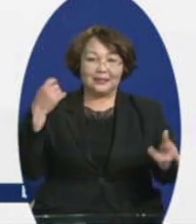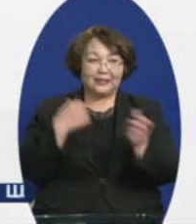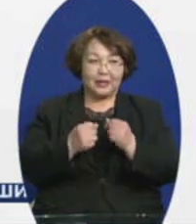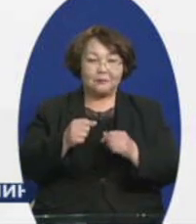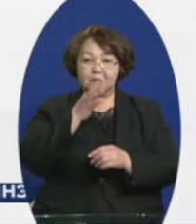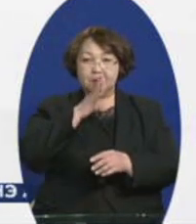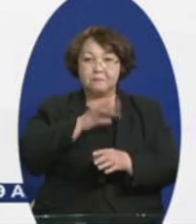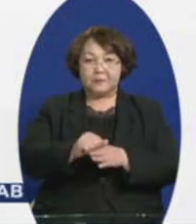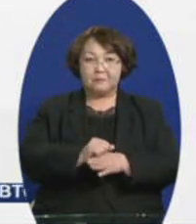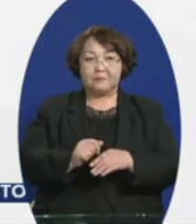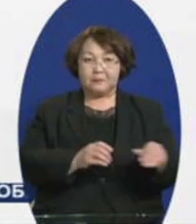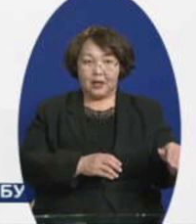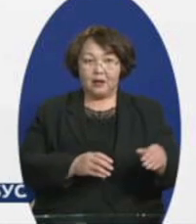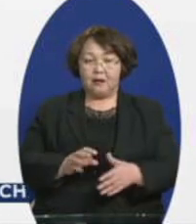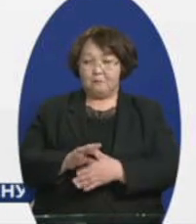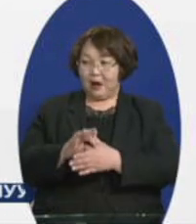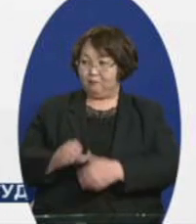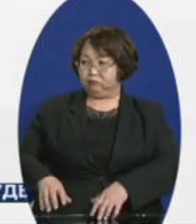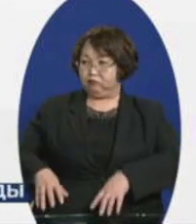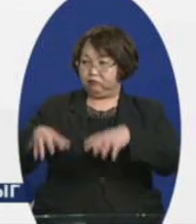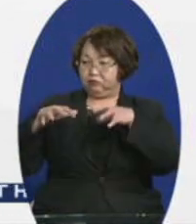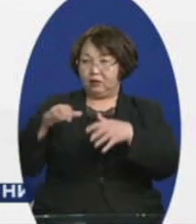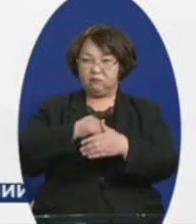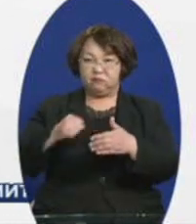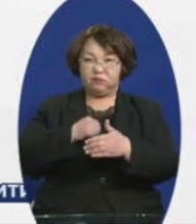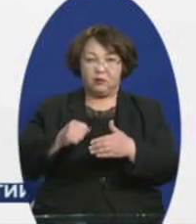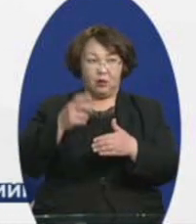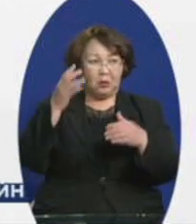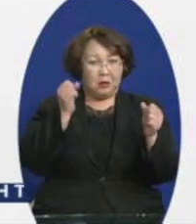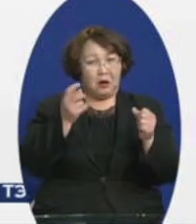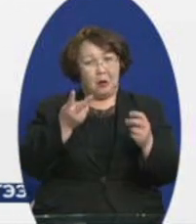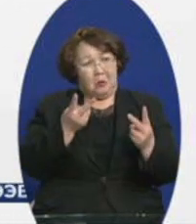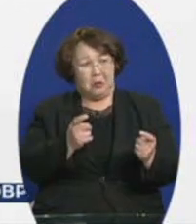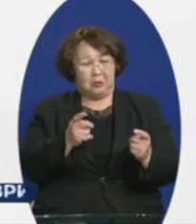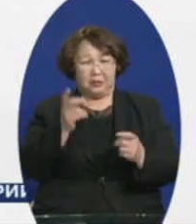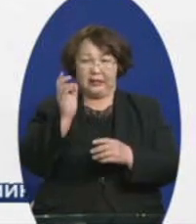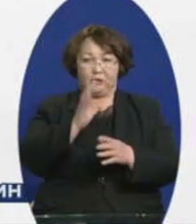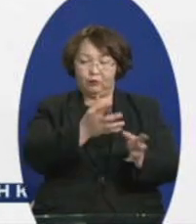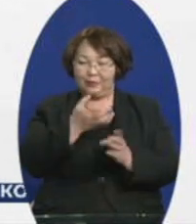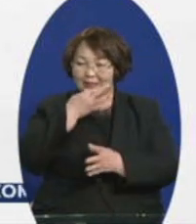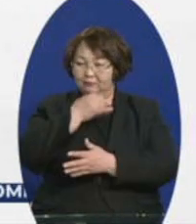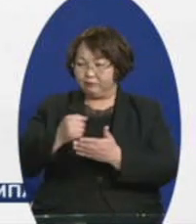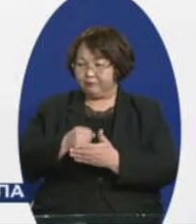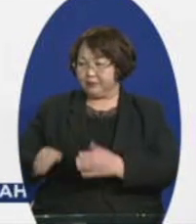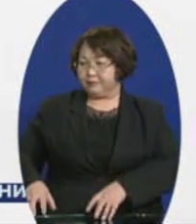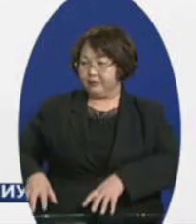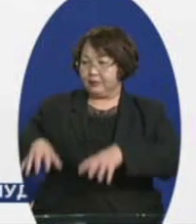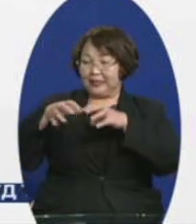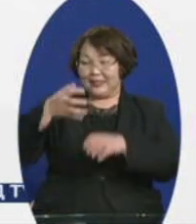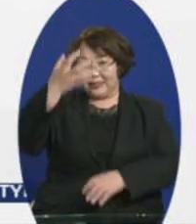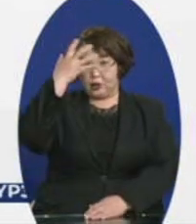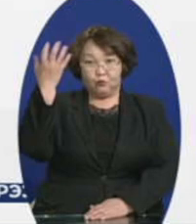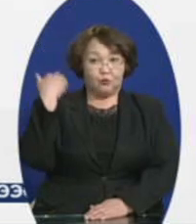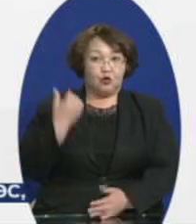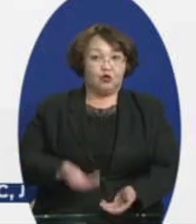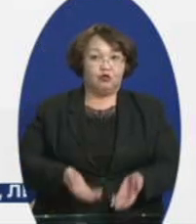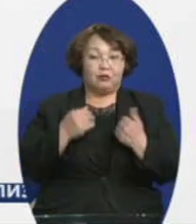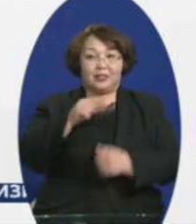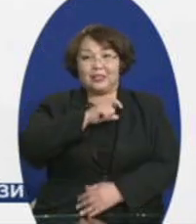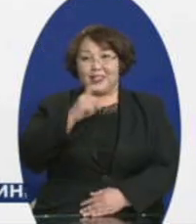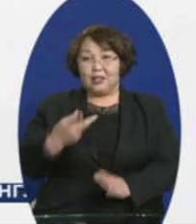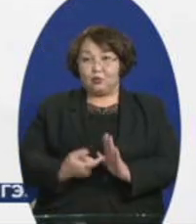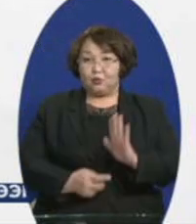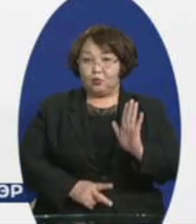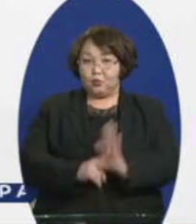хурамтлагдсан байгаа. За сая засгийн газар хуралдаад засгийн газраас бас хөнгөлтэй зээлийн хөвсөр гаргаад энэ